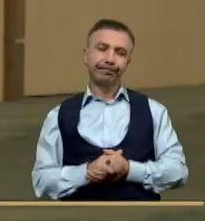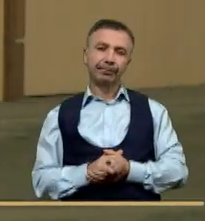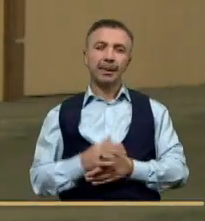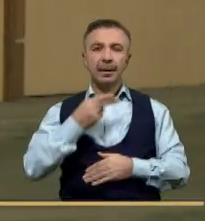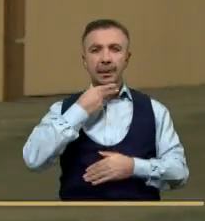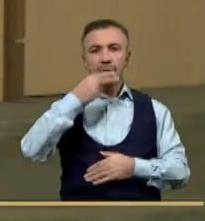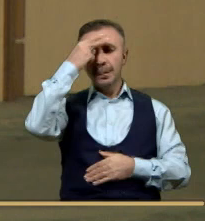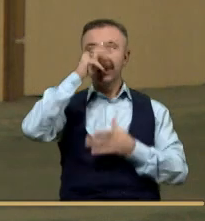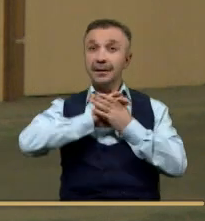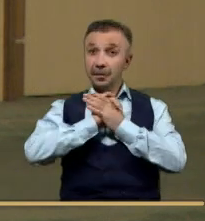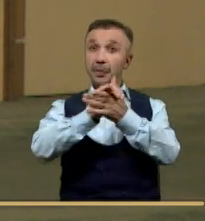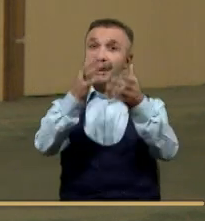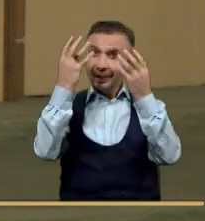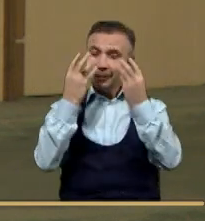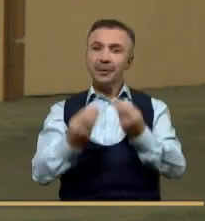cumanız mübarek olsun.